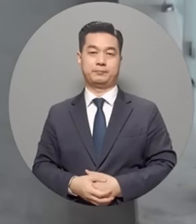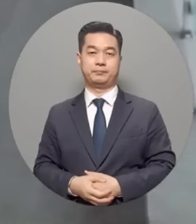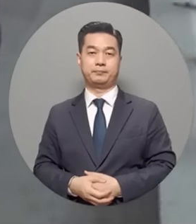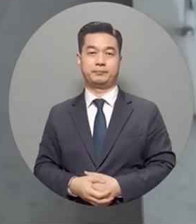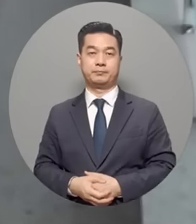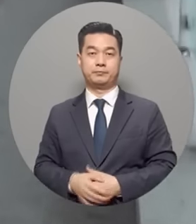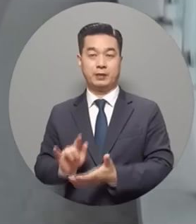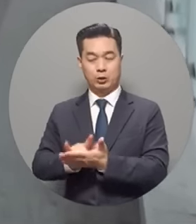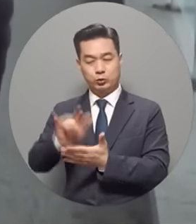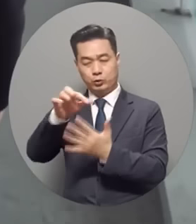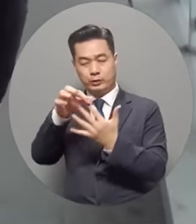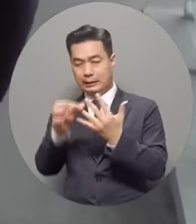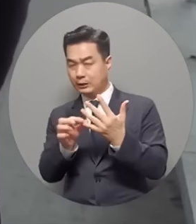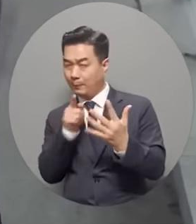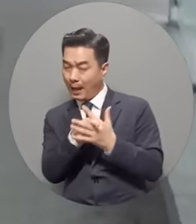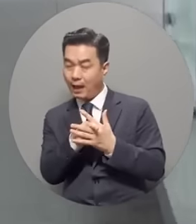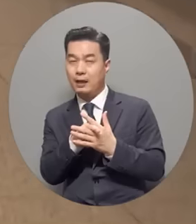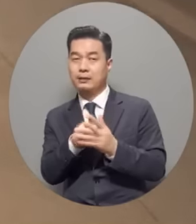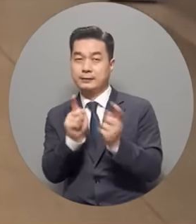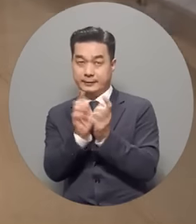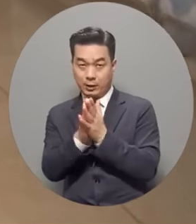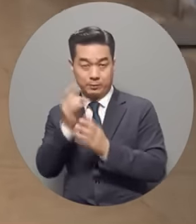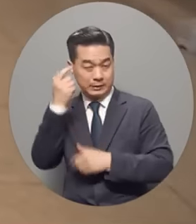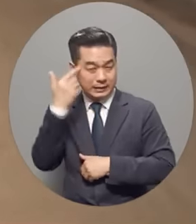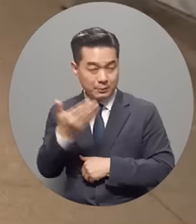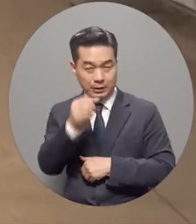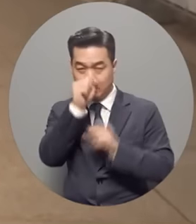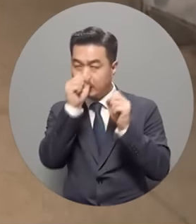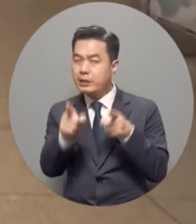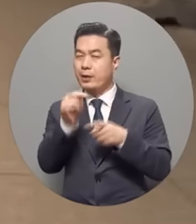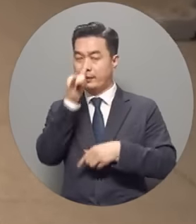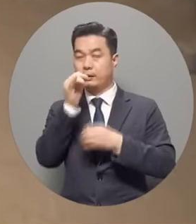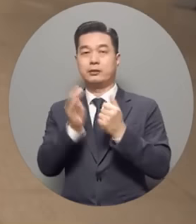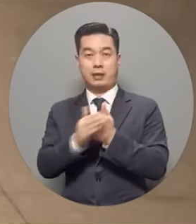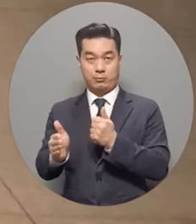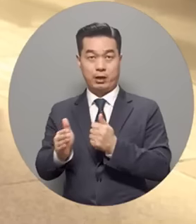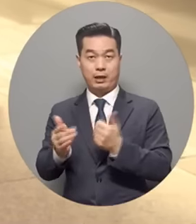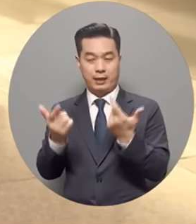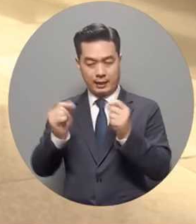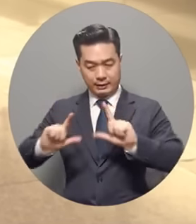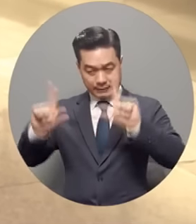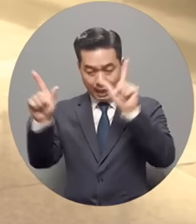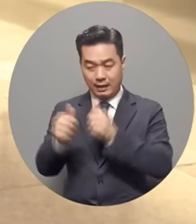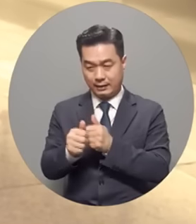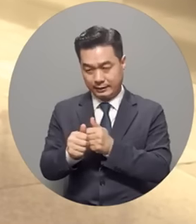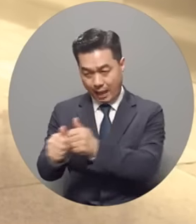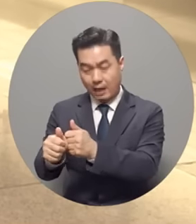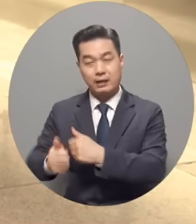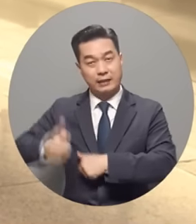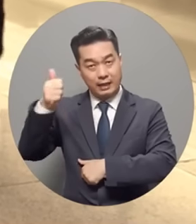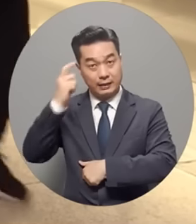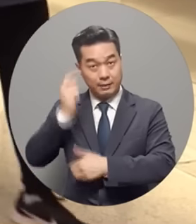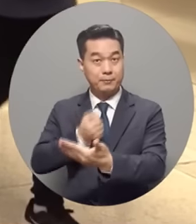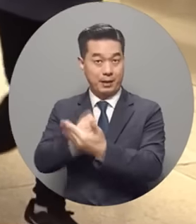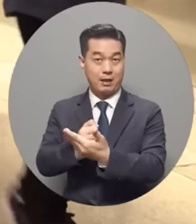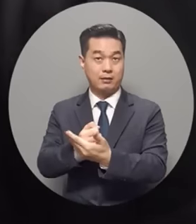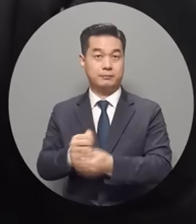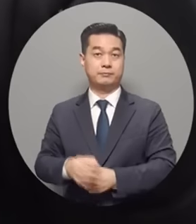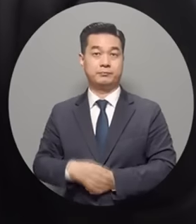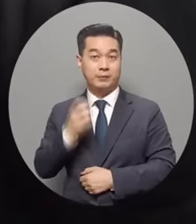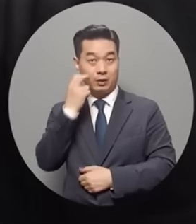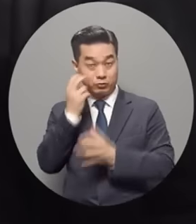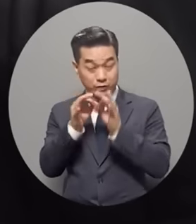출국 일정을 파악하고 직접 질문할 기회가 있을 것으로 판단해 당일 동행 취재를 결정했습니다. 두 달의 취재